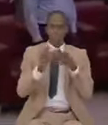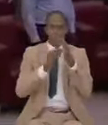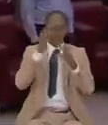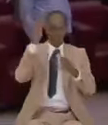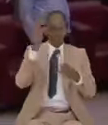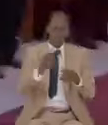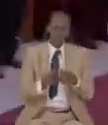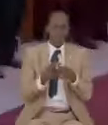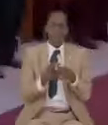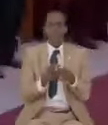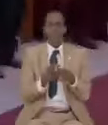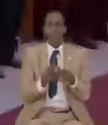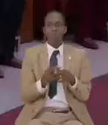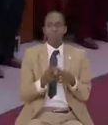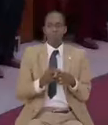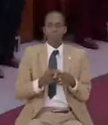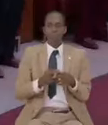Christ